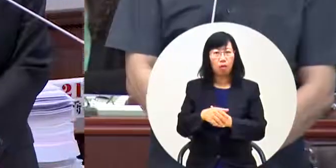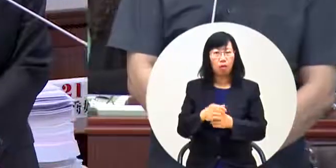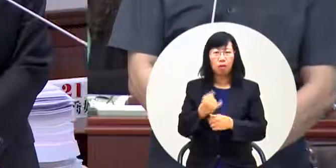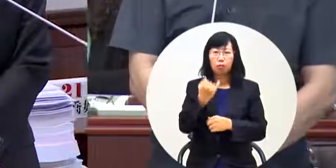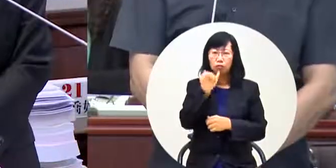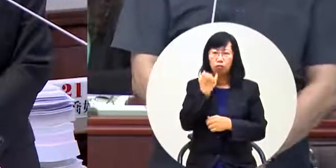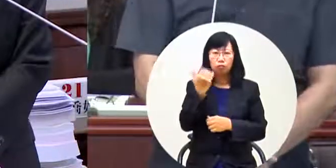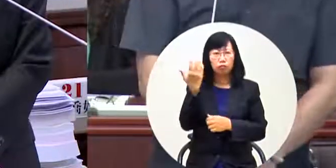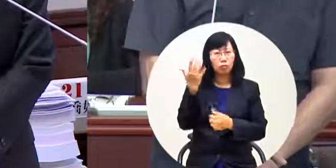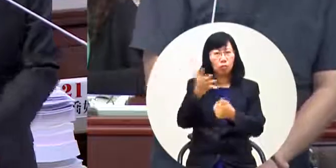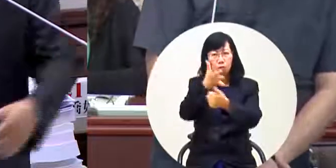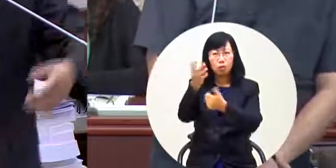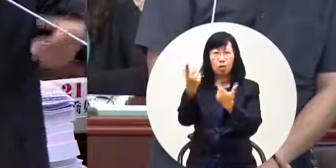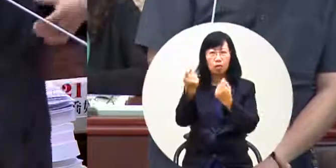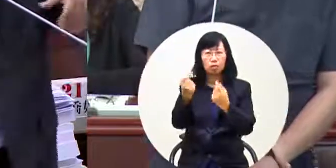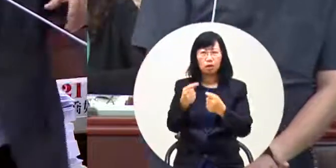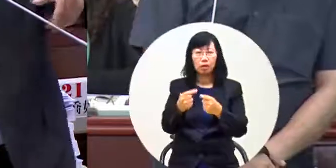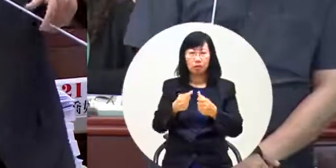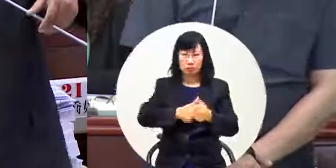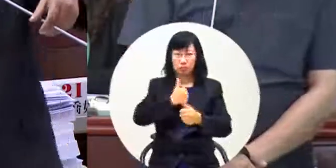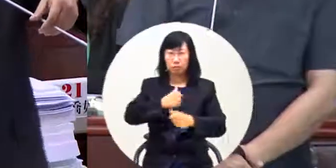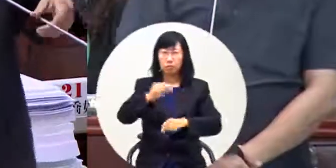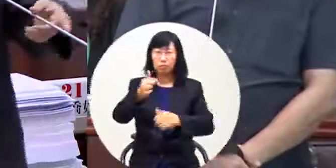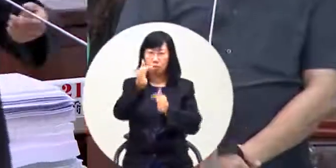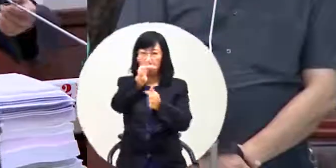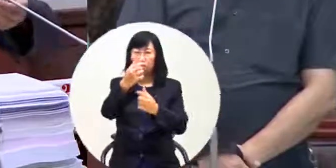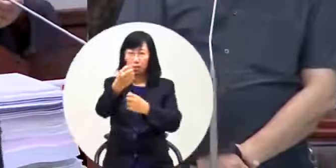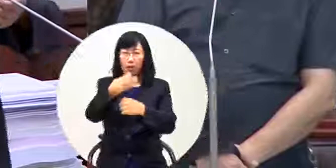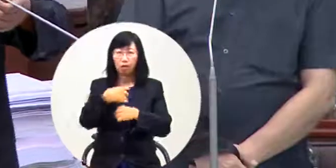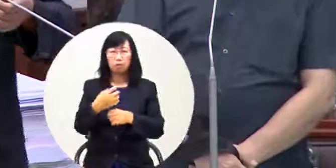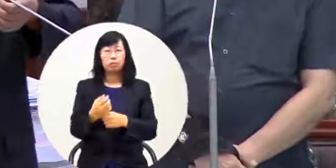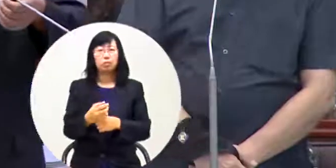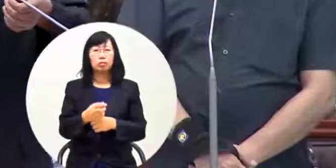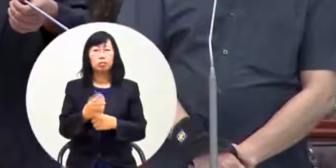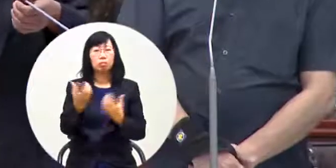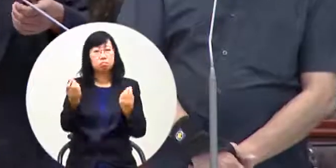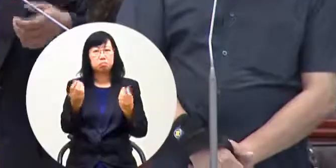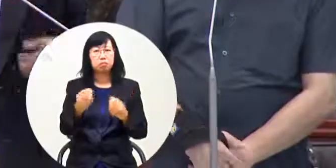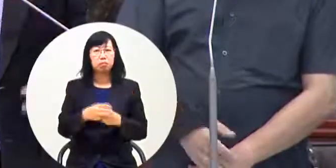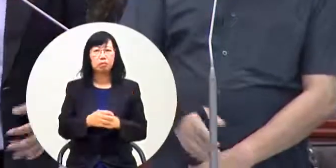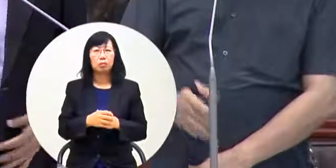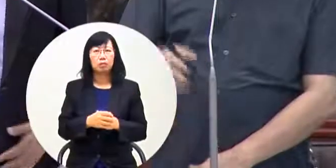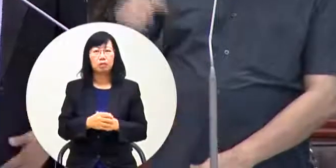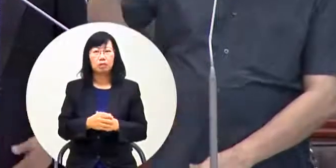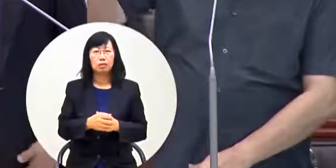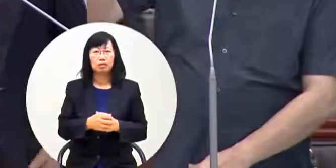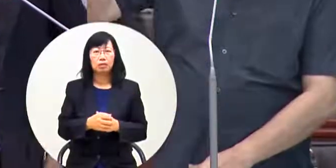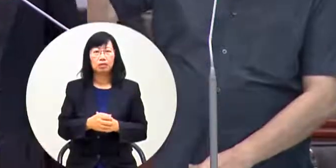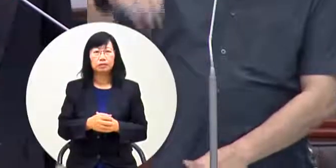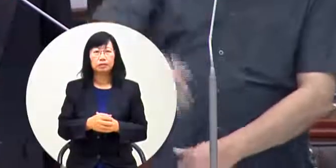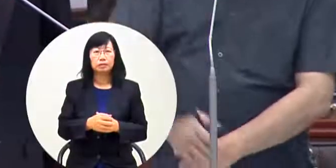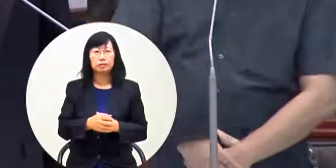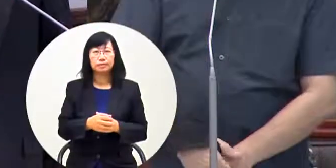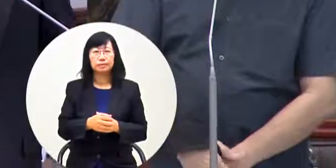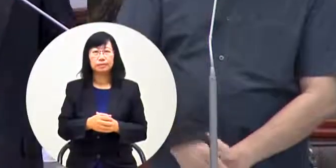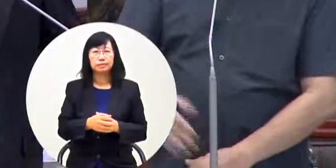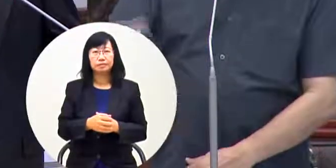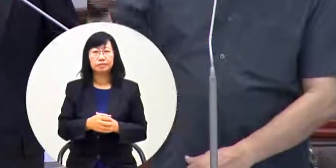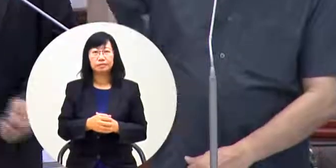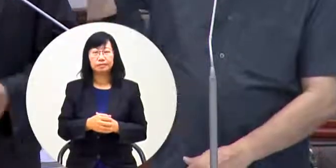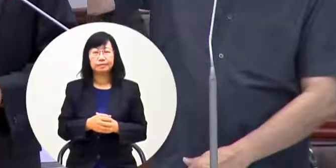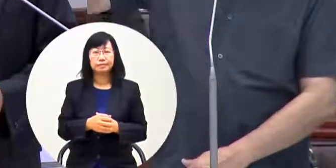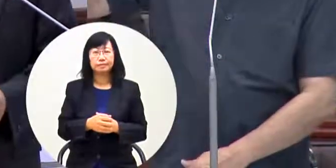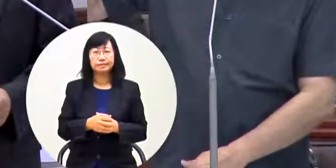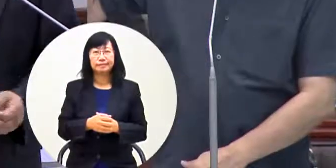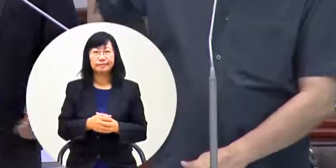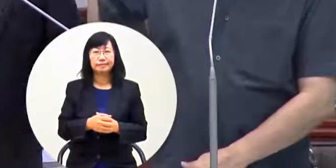是不是张嘉欣局长可以来代替回答？谢谢局长。 我 因为 这个题目是我们设计